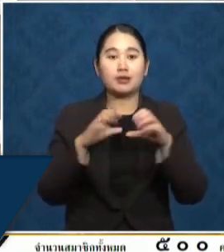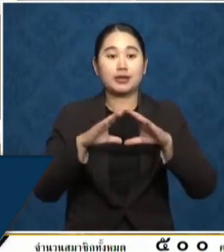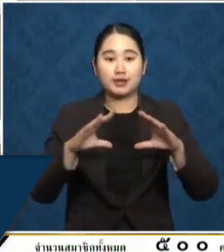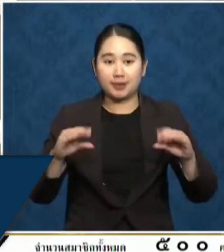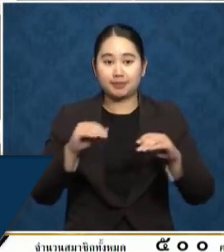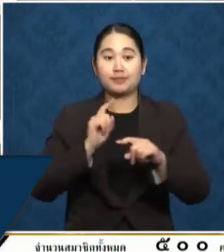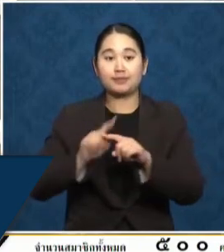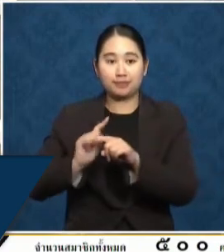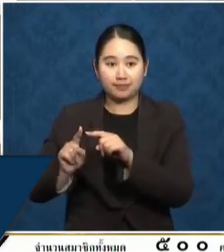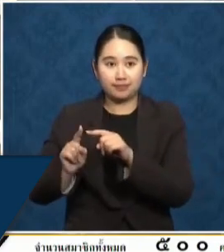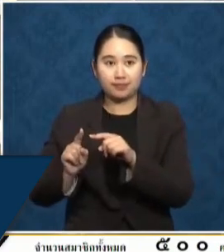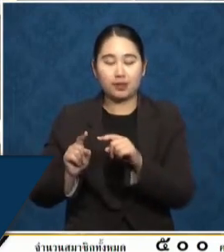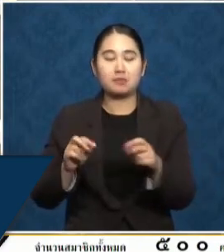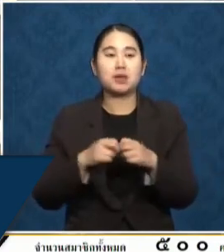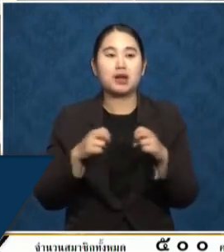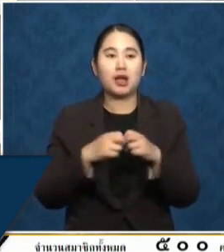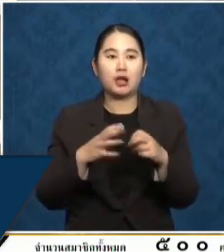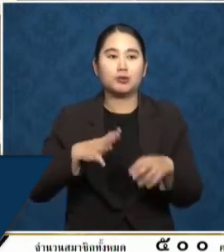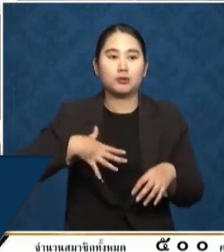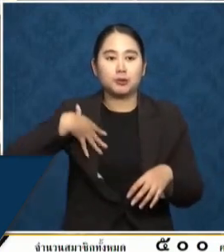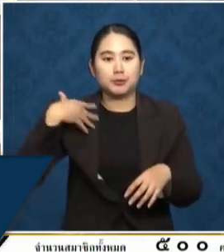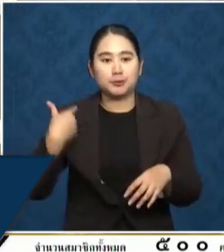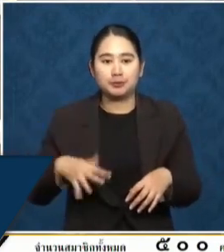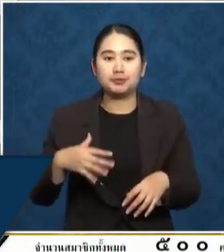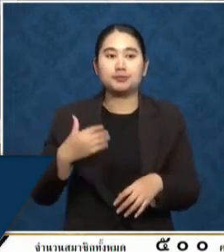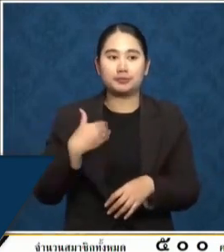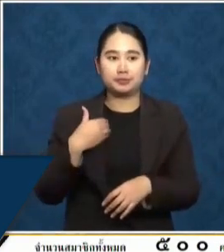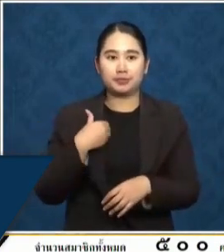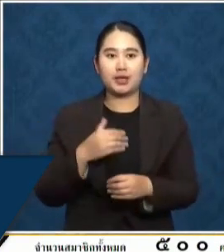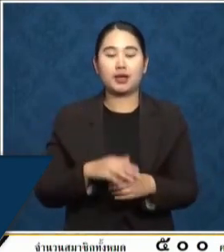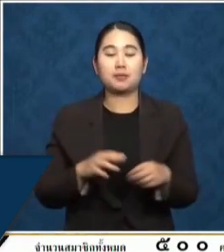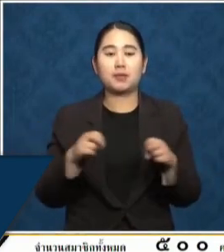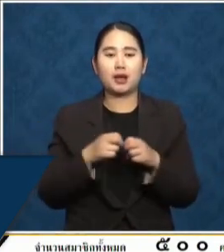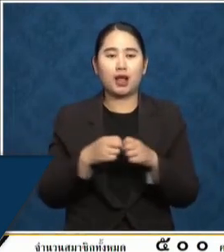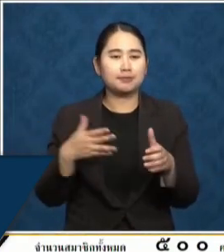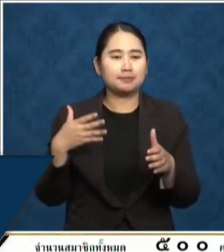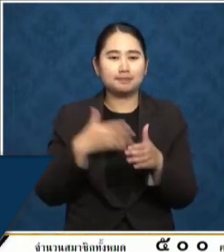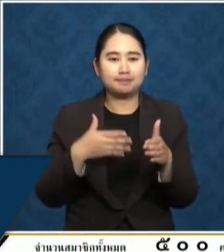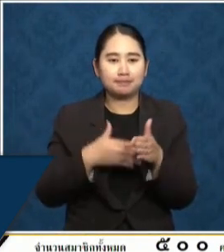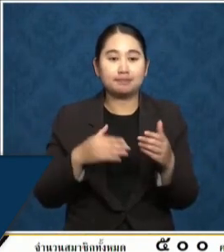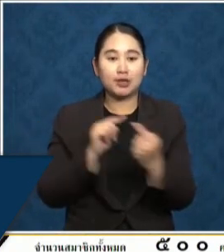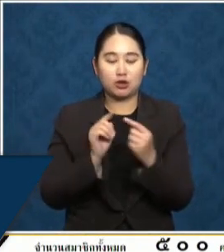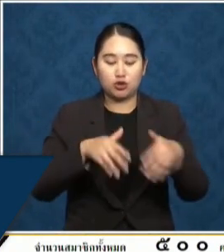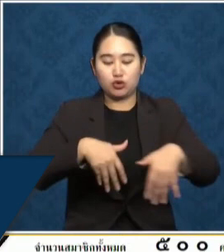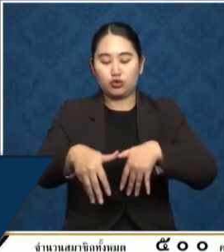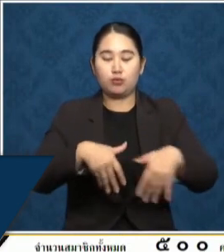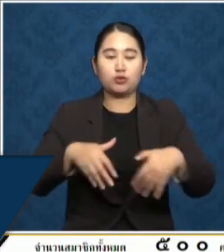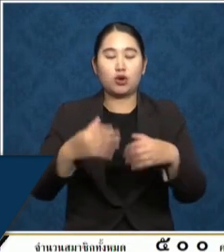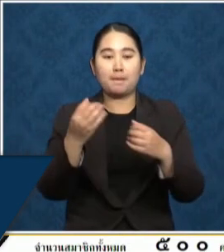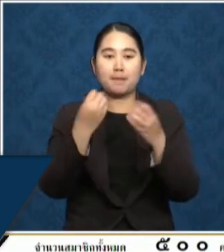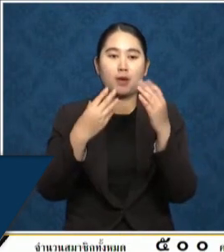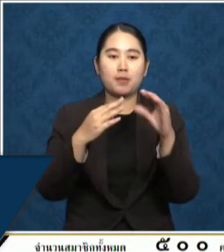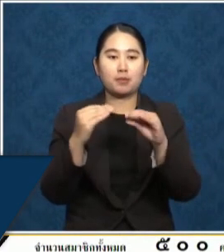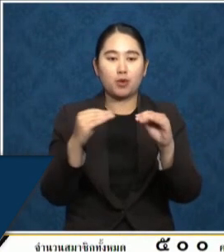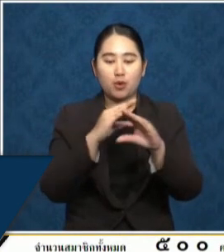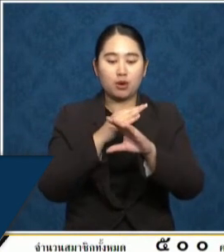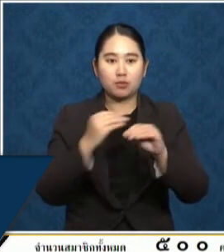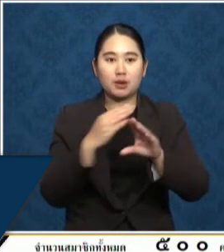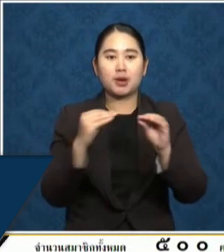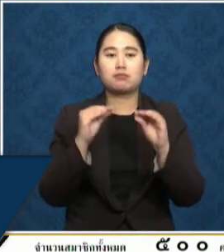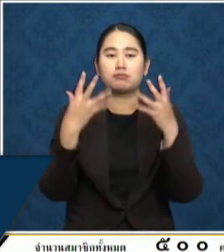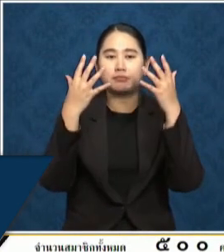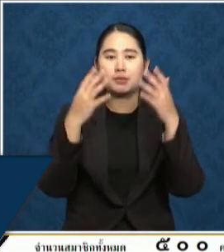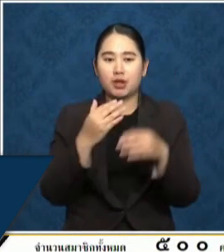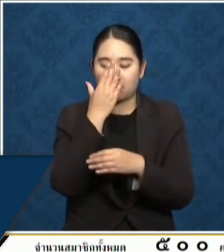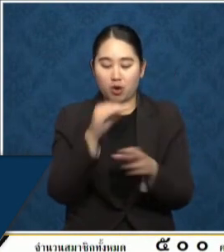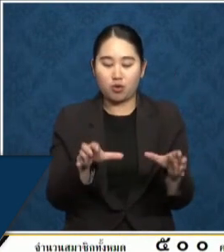วดชายแดนภาคใต้ประสบปัหาและข้อขัดข้องจำกัดการมีส่วร่วมของปชาชนในขณะที่รูปแบบแลบทบาของคณะกรมการท